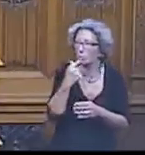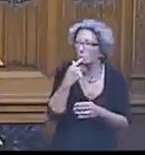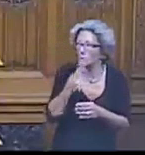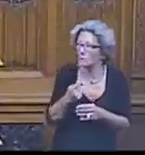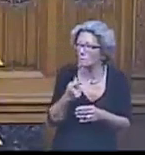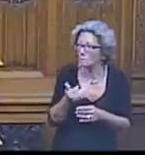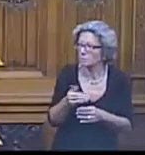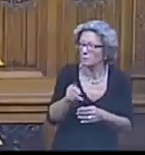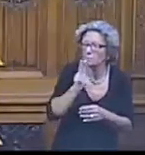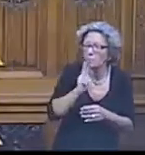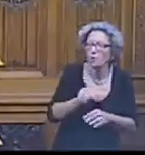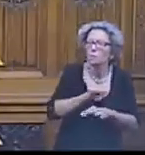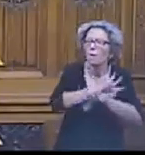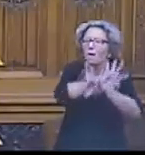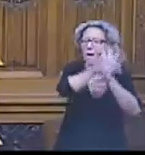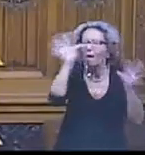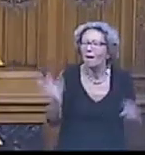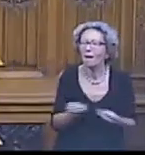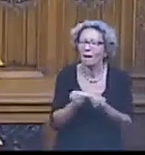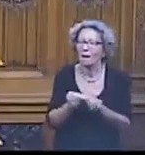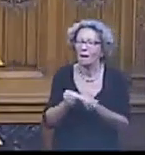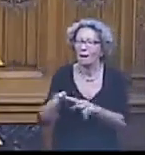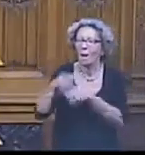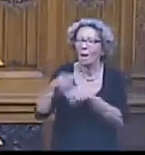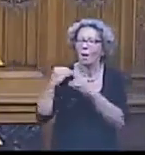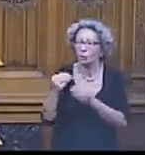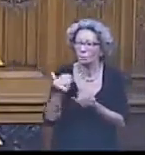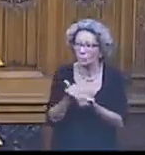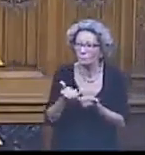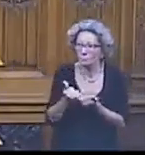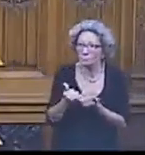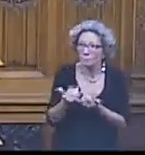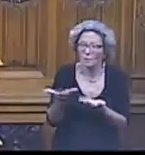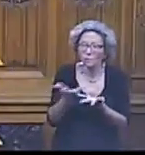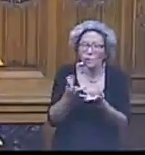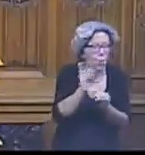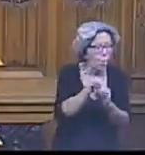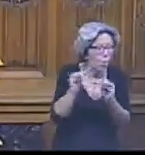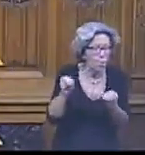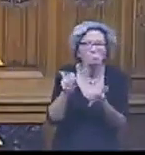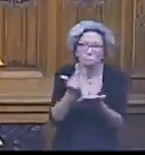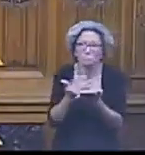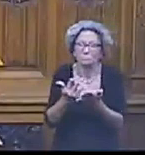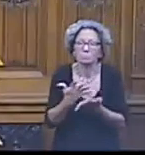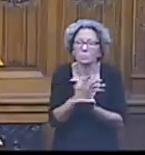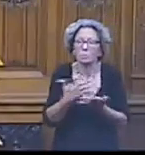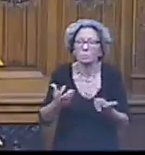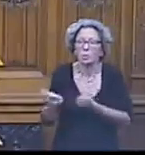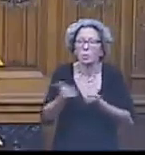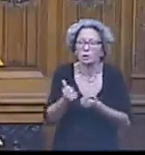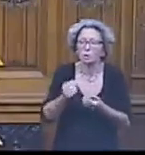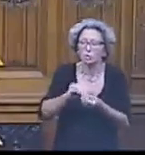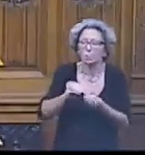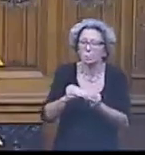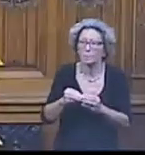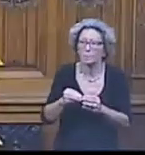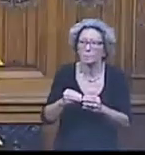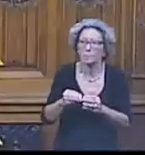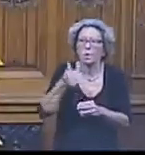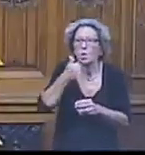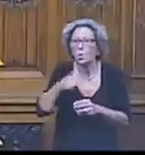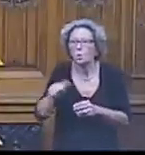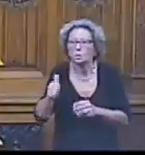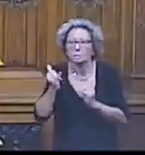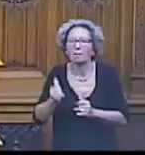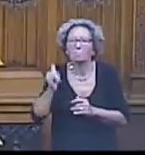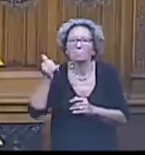zum Wort, alle aufnehmen. Aber ja, die Unterbringung ist ein politisches Problem. Übrigens ein ungelöstes Problem. Hunderte, ja tausende